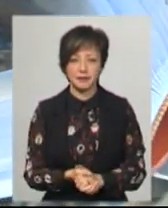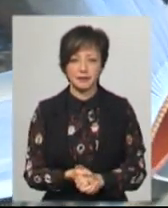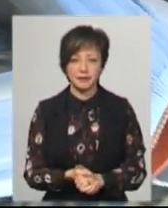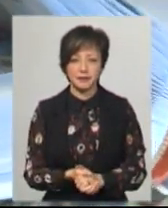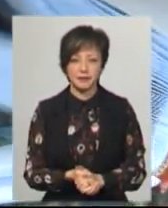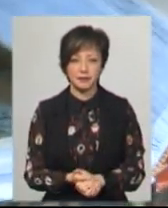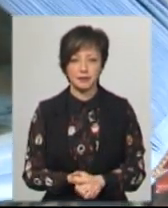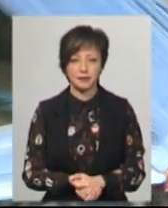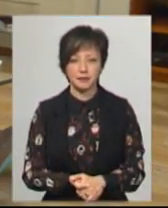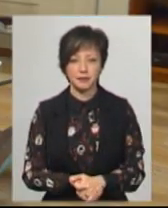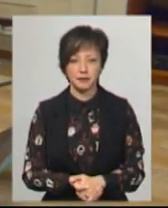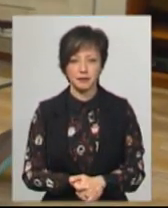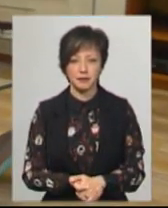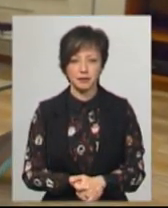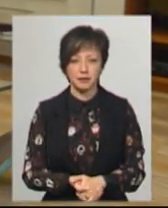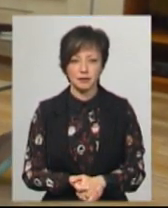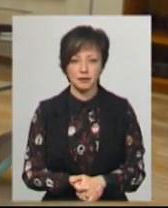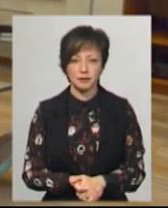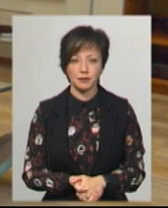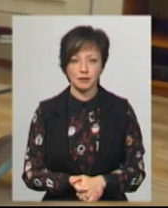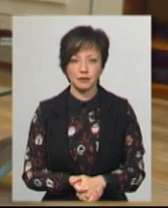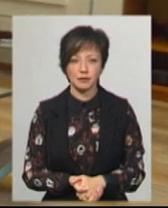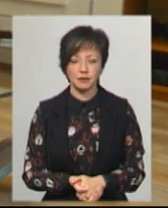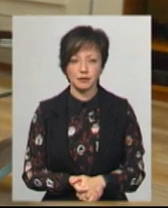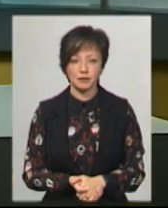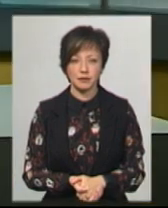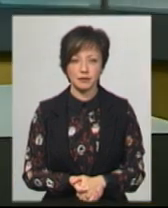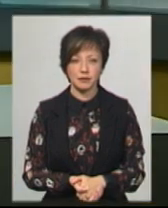Андрій Гюменний, Катерина Шевчук, новини на Суспільному, Хмельницький.